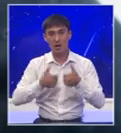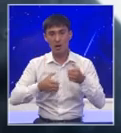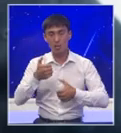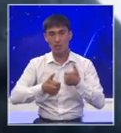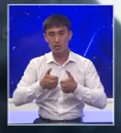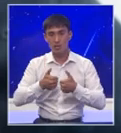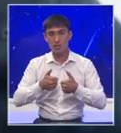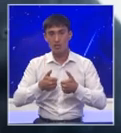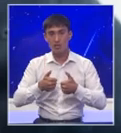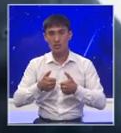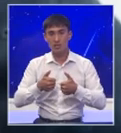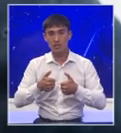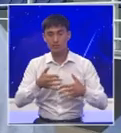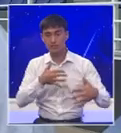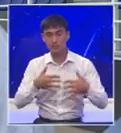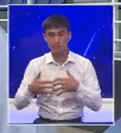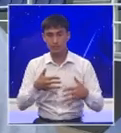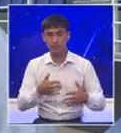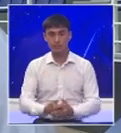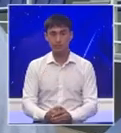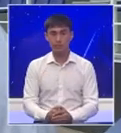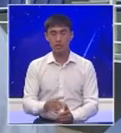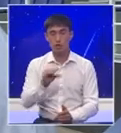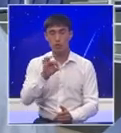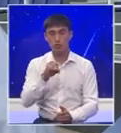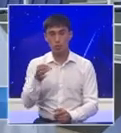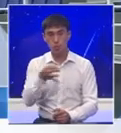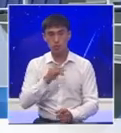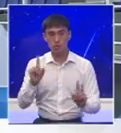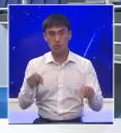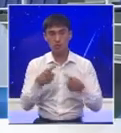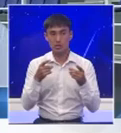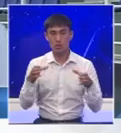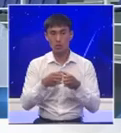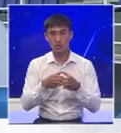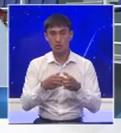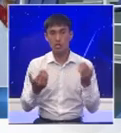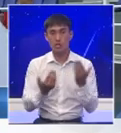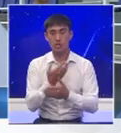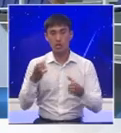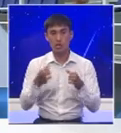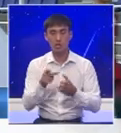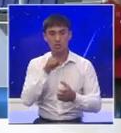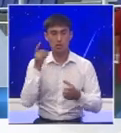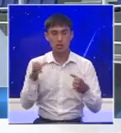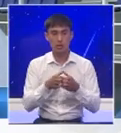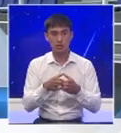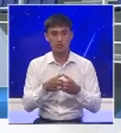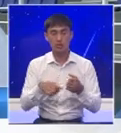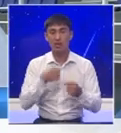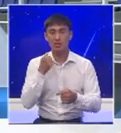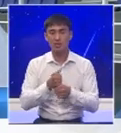сынасты. Кездесу аса тартысты өтті. Жетісу облысы жаңадан құрылып жатыр. Жаңа команда, жас команда. Ең